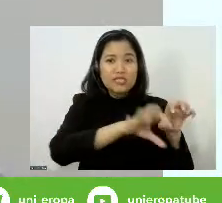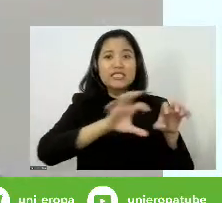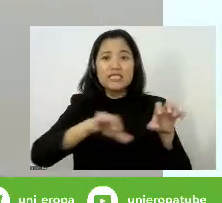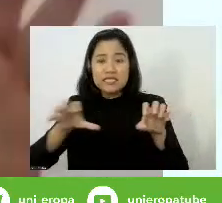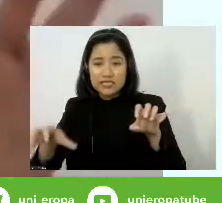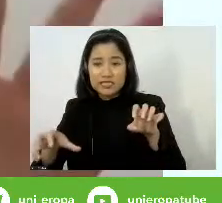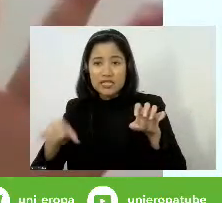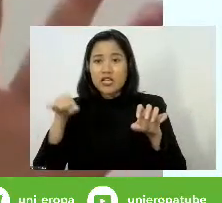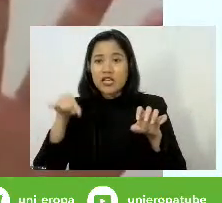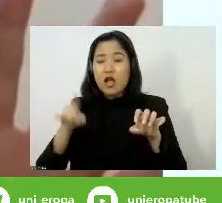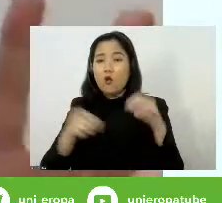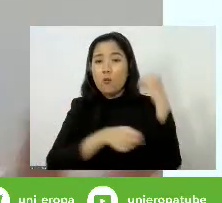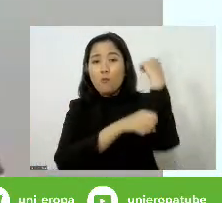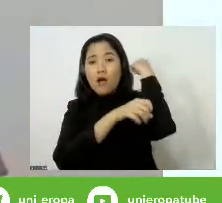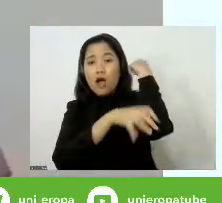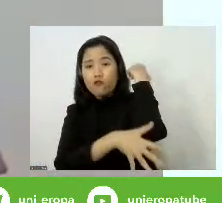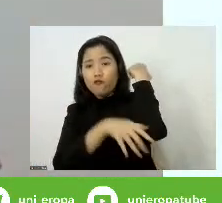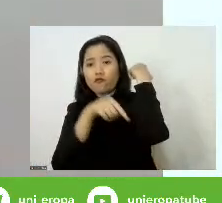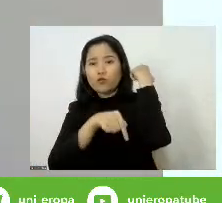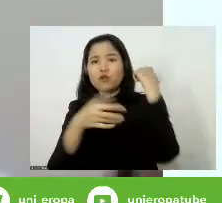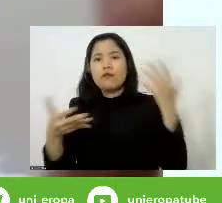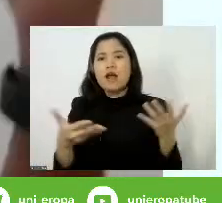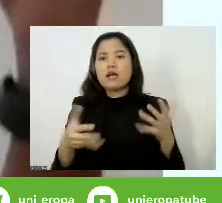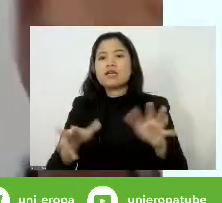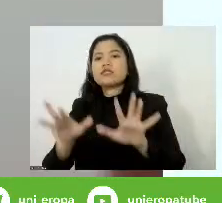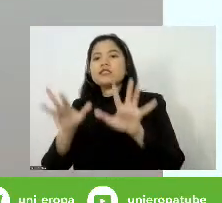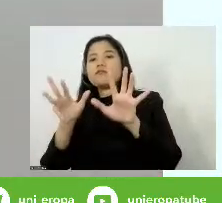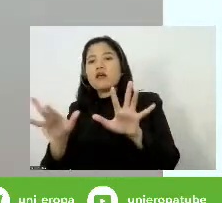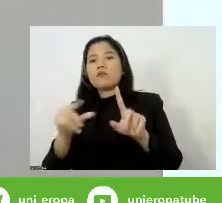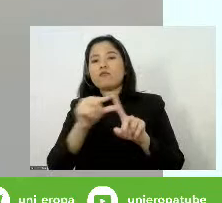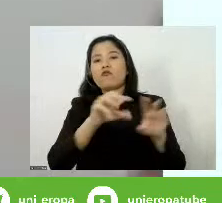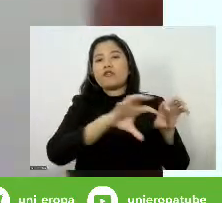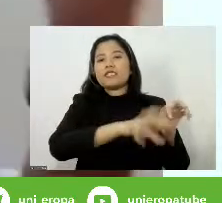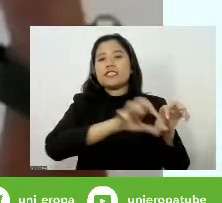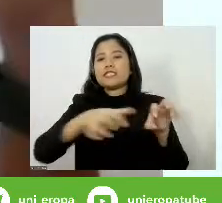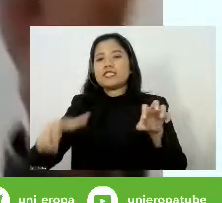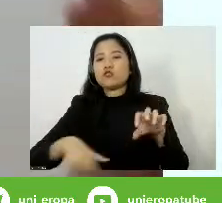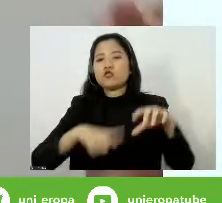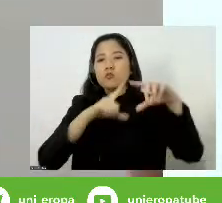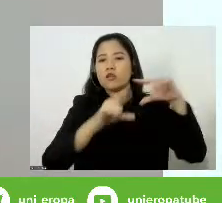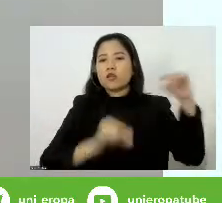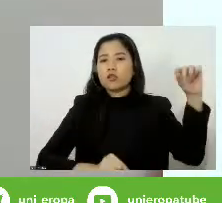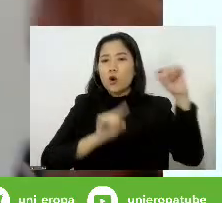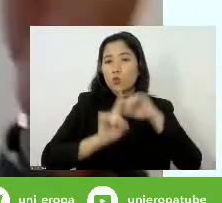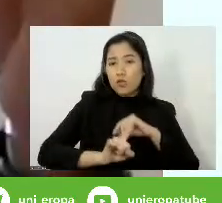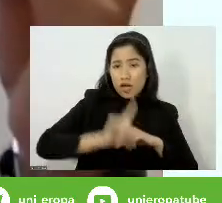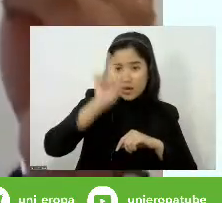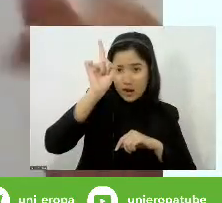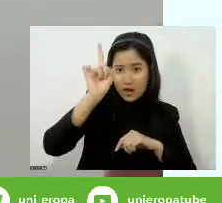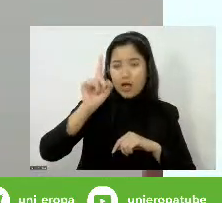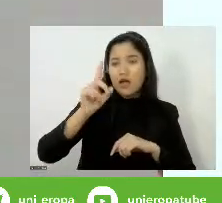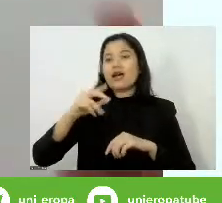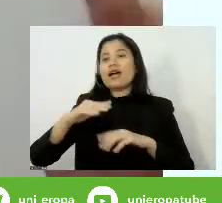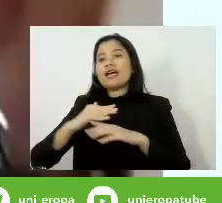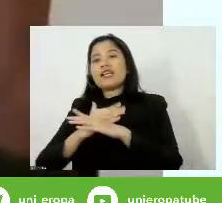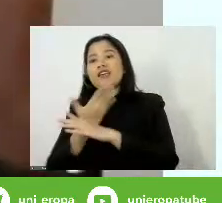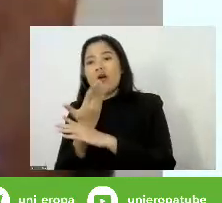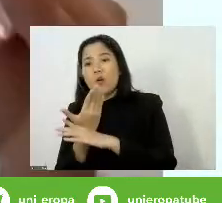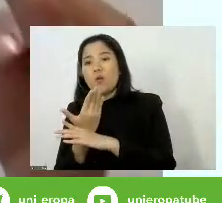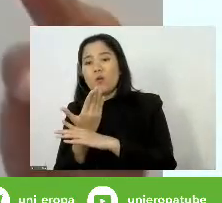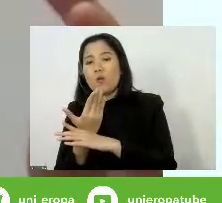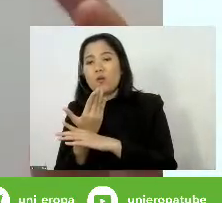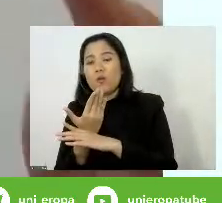grup ini di sembilan provinsi yaitu Sumatera Utara er Riau Kepulauan Riau